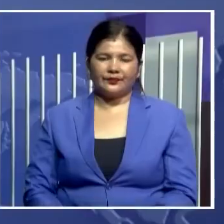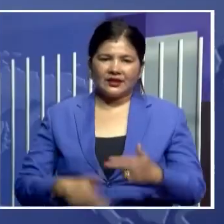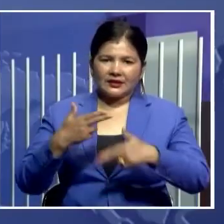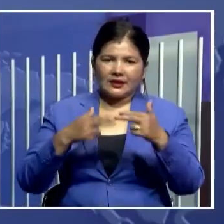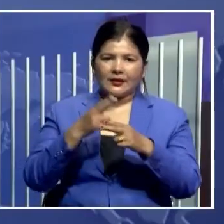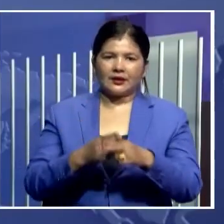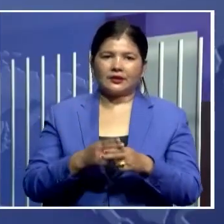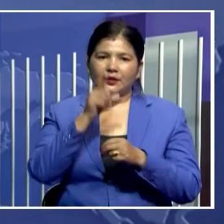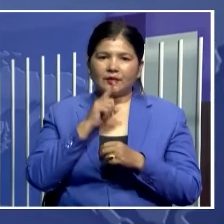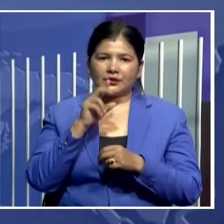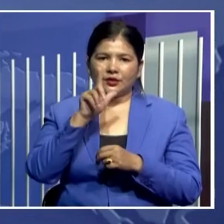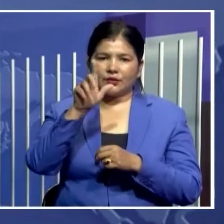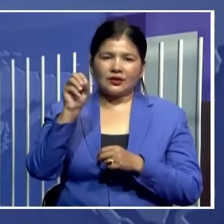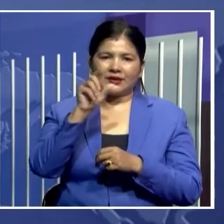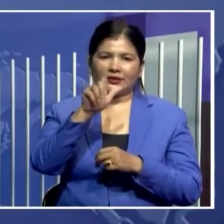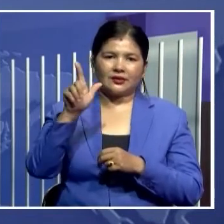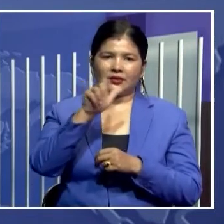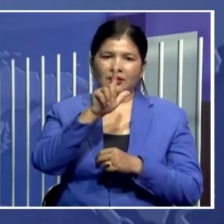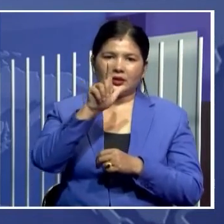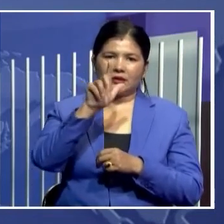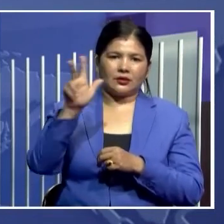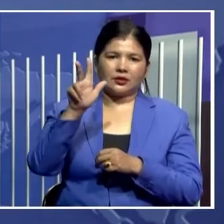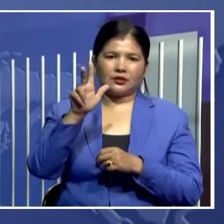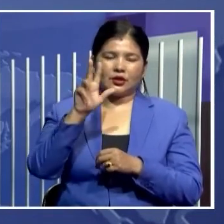चालू आर्थिक वर्ष 2077-78 को 9 महीना में विदेश